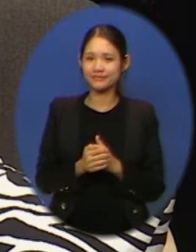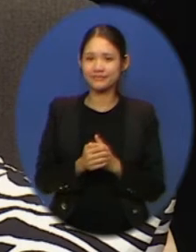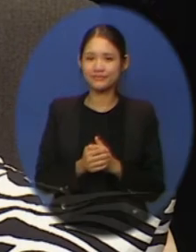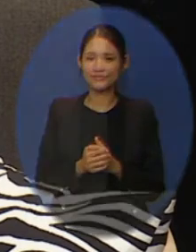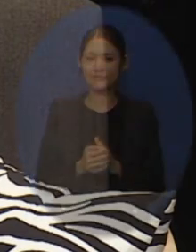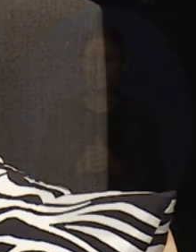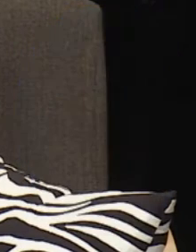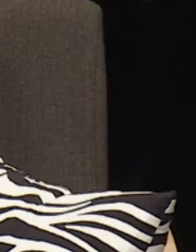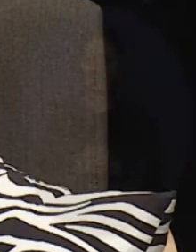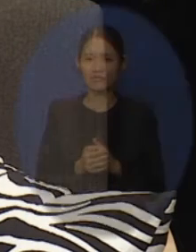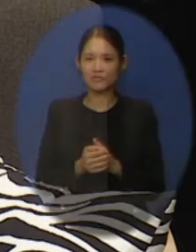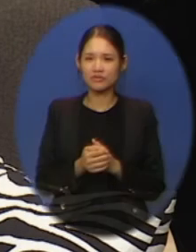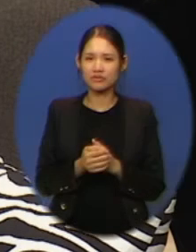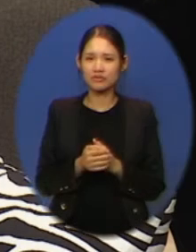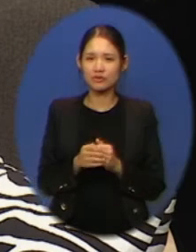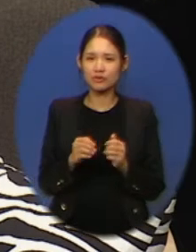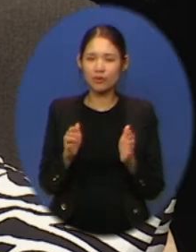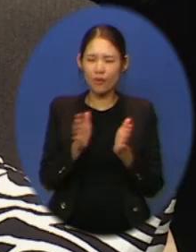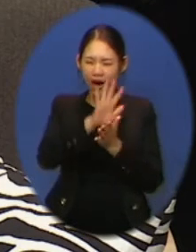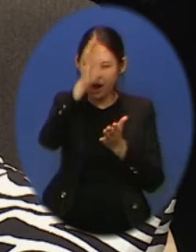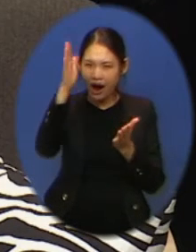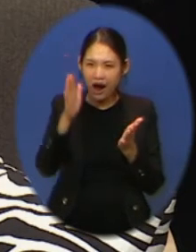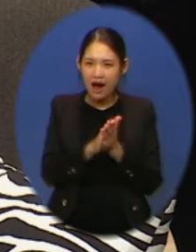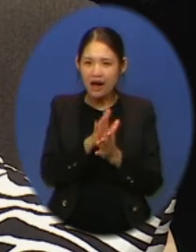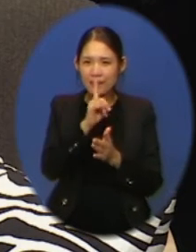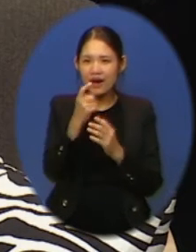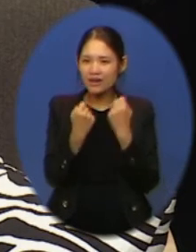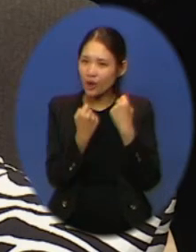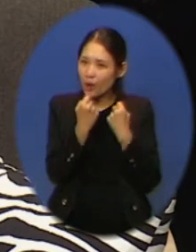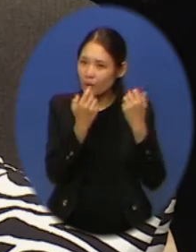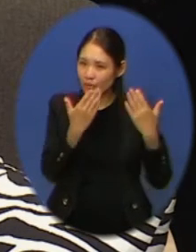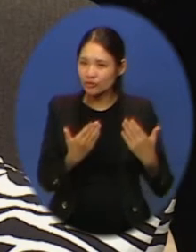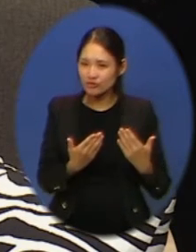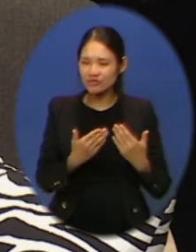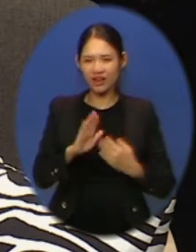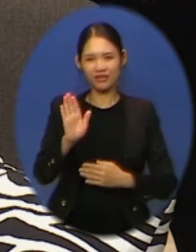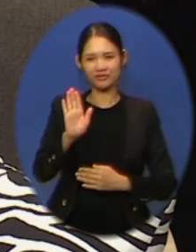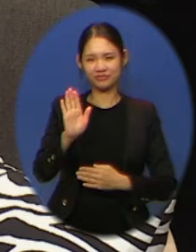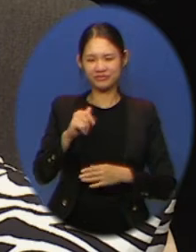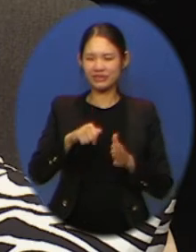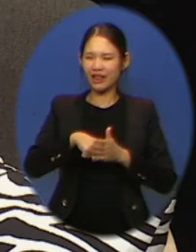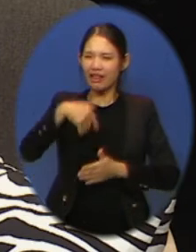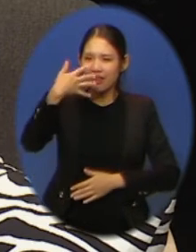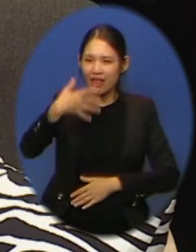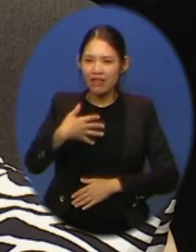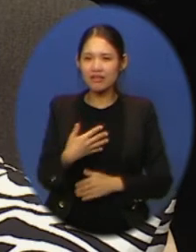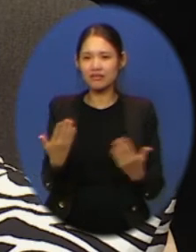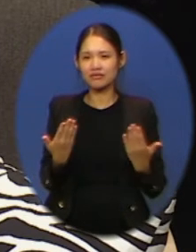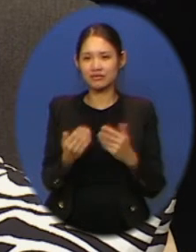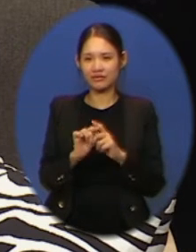좀 거창하게 말씀하셨는데 사실 네. 뭐 이렇게 대단한 건 아니고